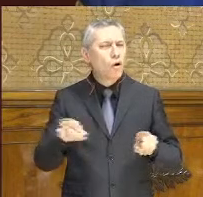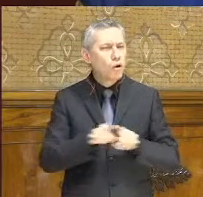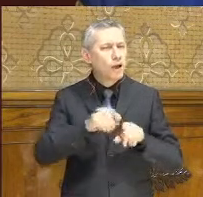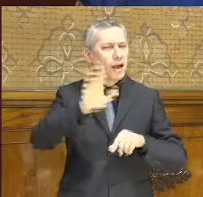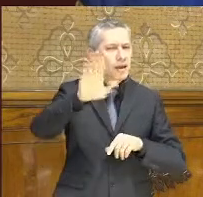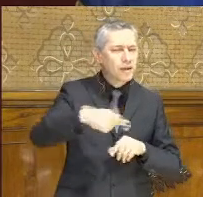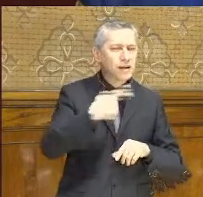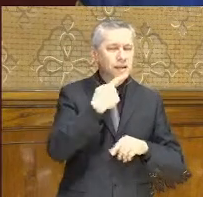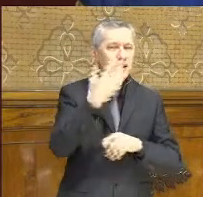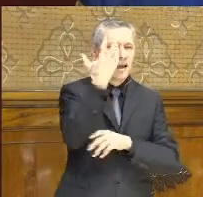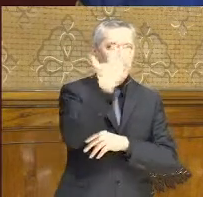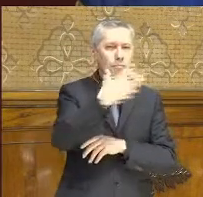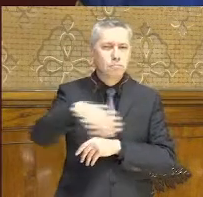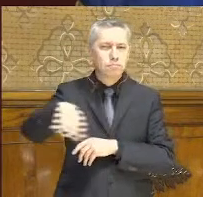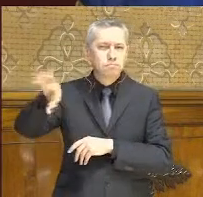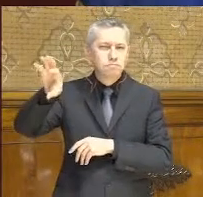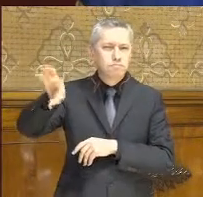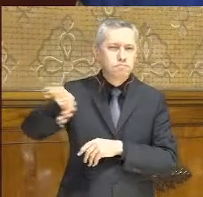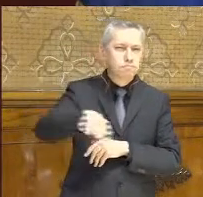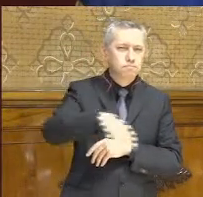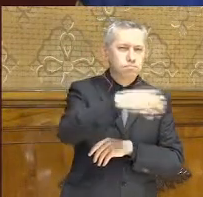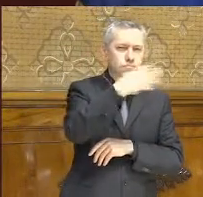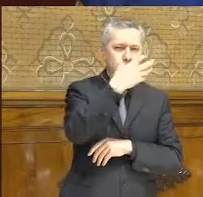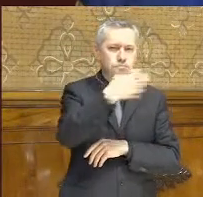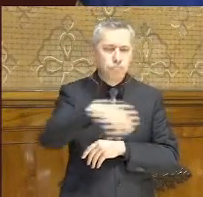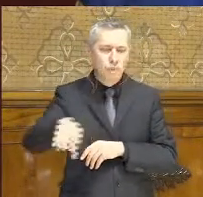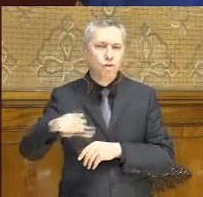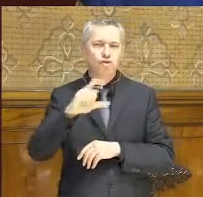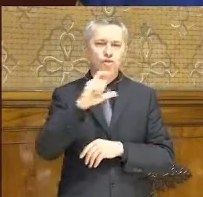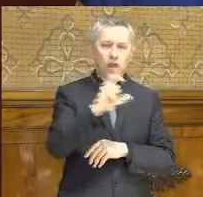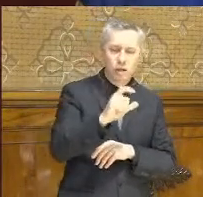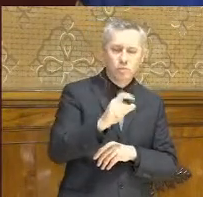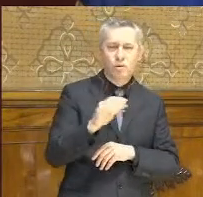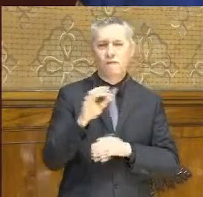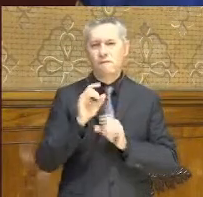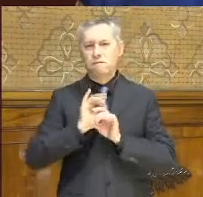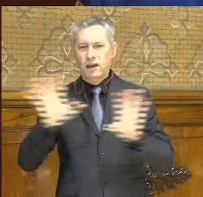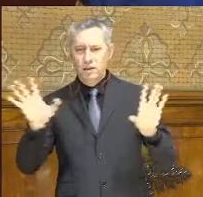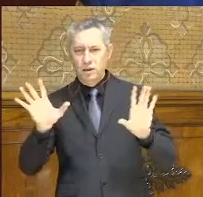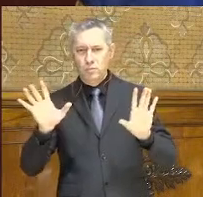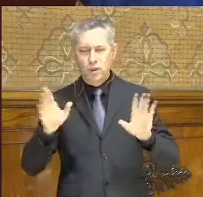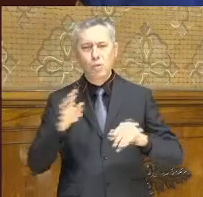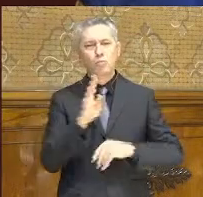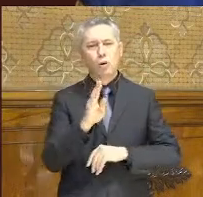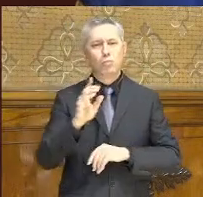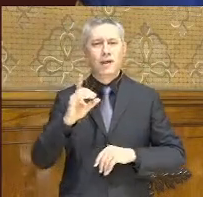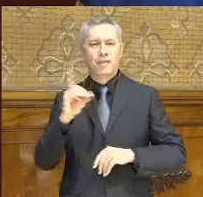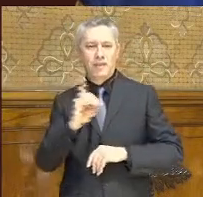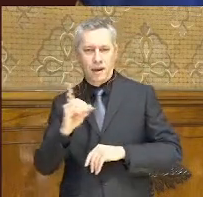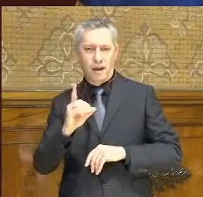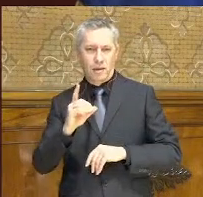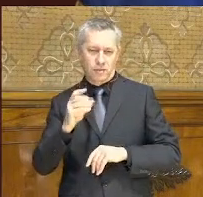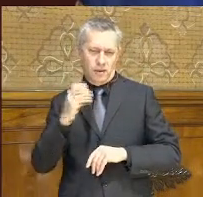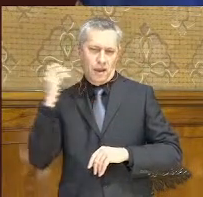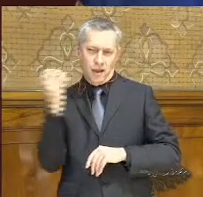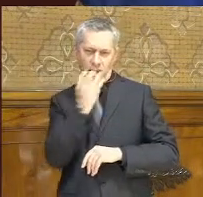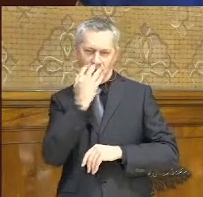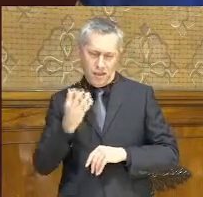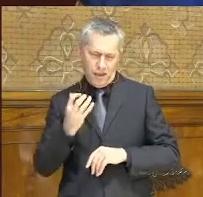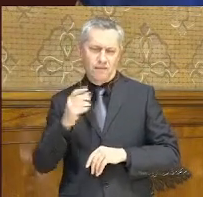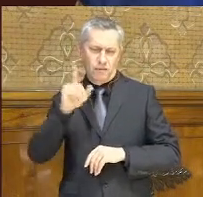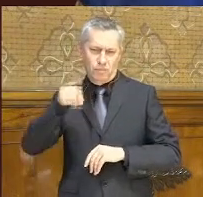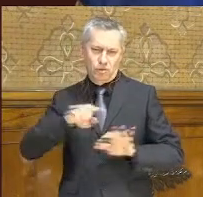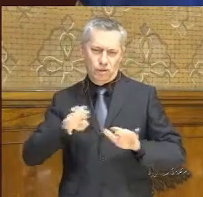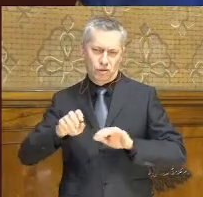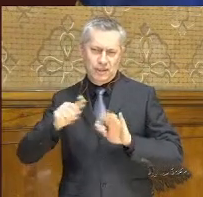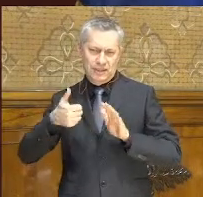libertà, questi Chimes of Freedom di cui Bob Dylan cantava negli anni 60, che poi abbiamo sentito